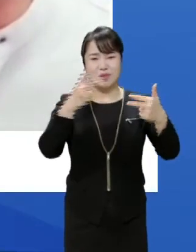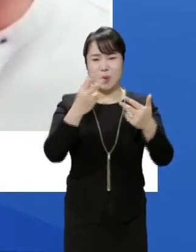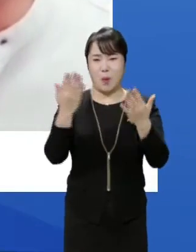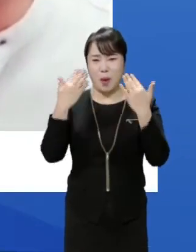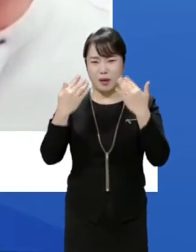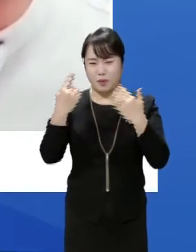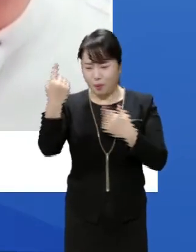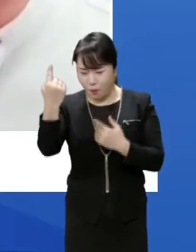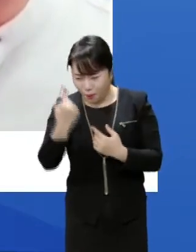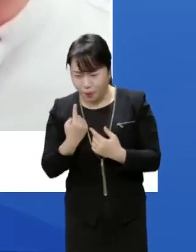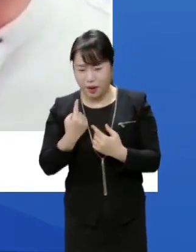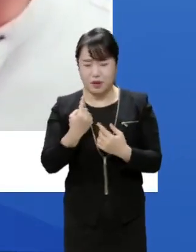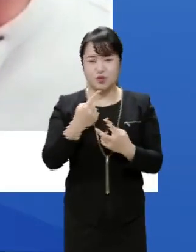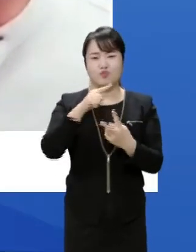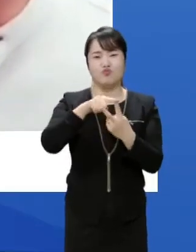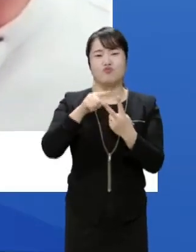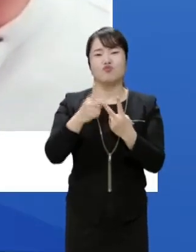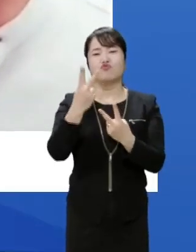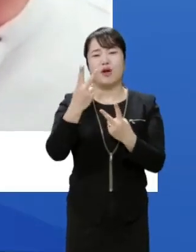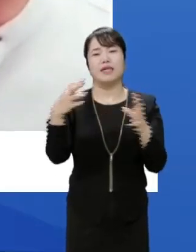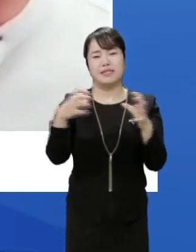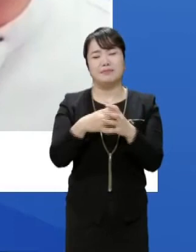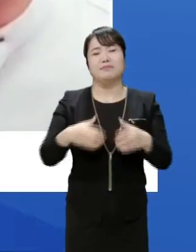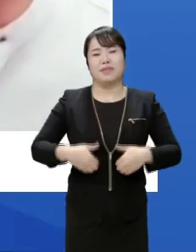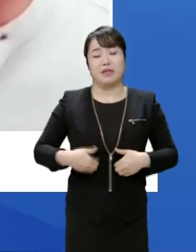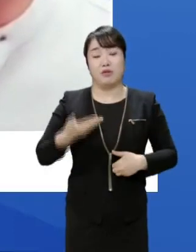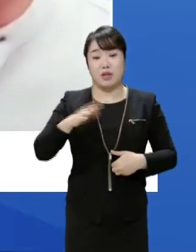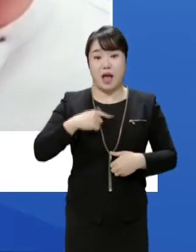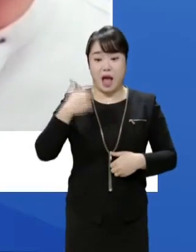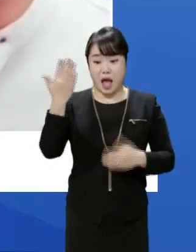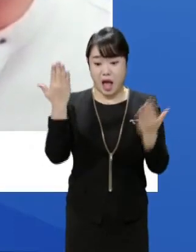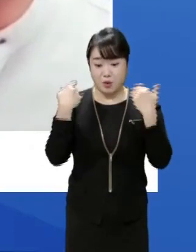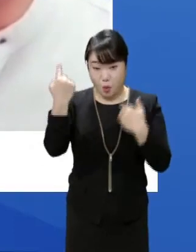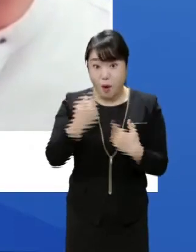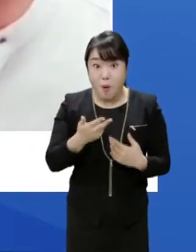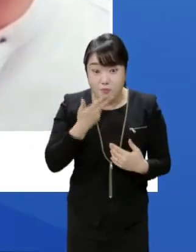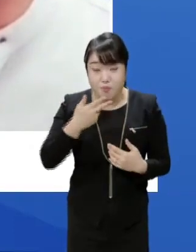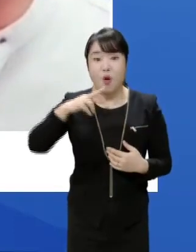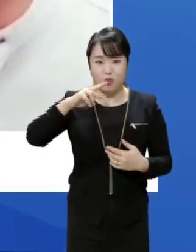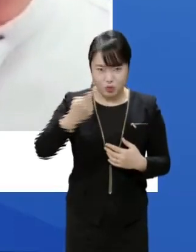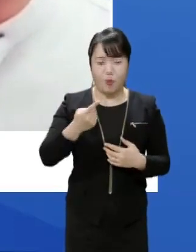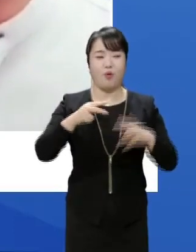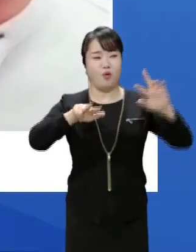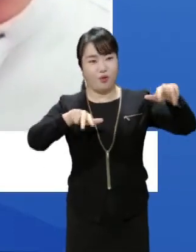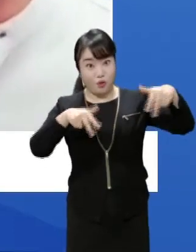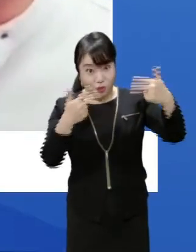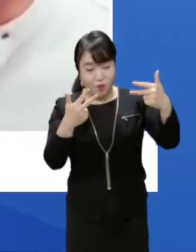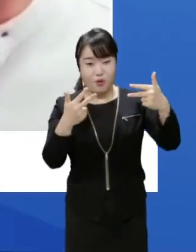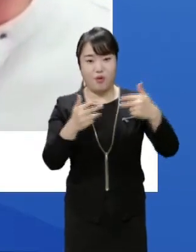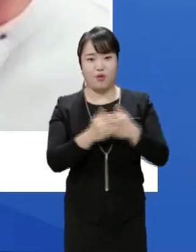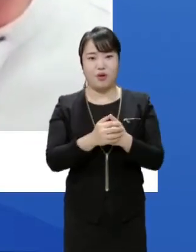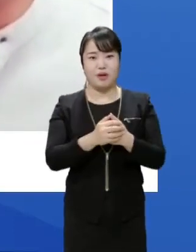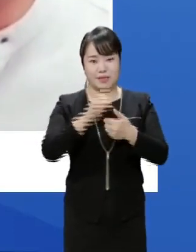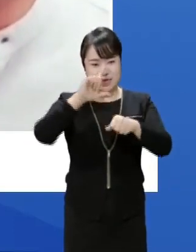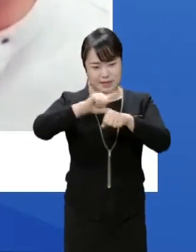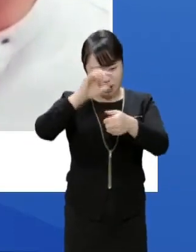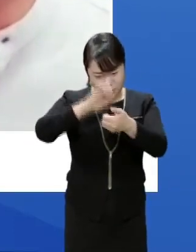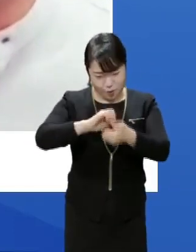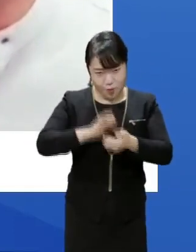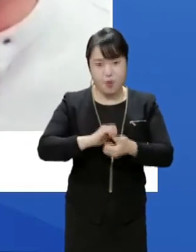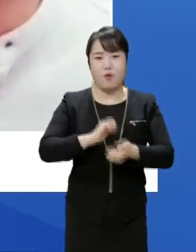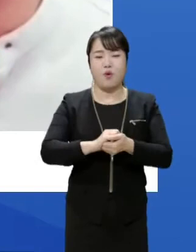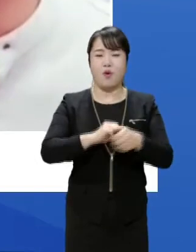그런 상황이거든요. 네. 등교 수업을 하지 않는 날에도 학생들이 등교 수업과 마찬가지로 규칙적인 생활을 좀